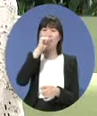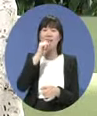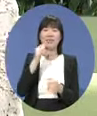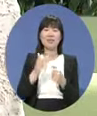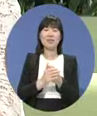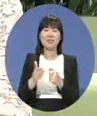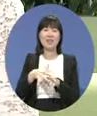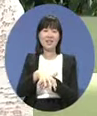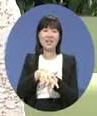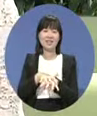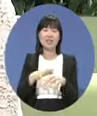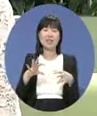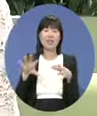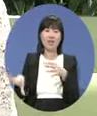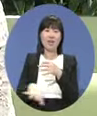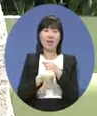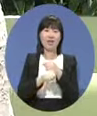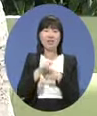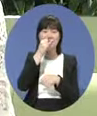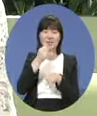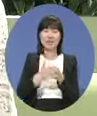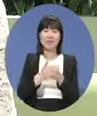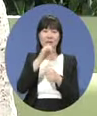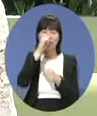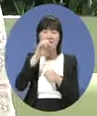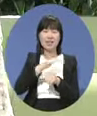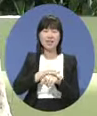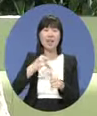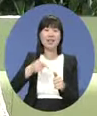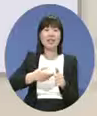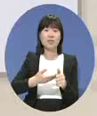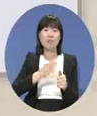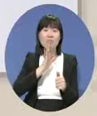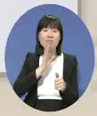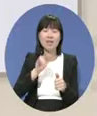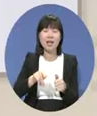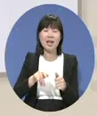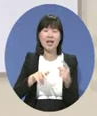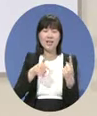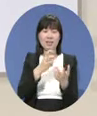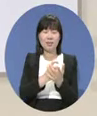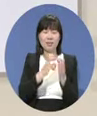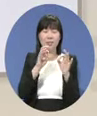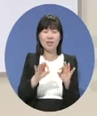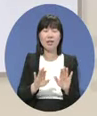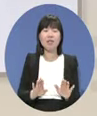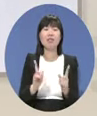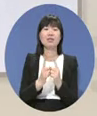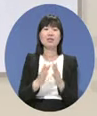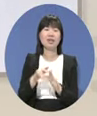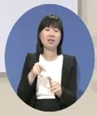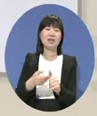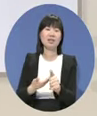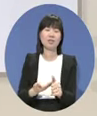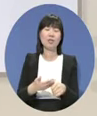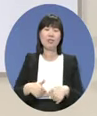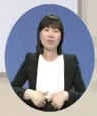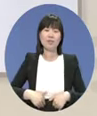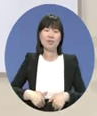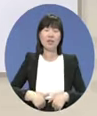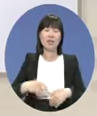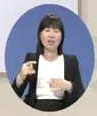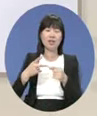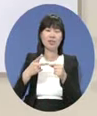그래서 네트워크 형성이 되기 때문에 좋은데 그래서 이거 잘 가르치셔야 됩니다. 그래서 일개명을 좀 보시면요. 직접 가르치셔야 돼요.